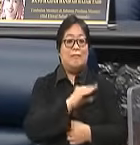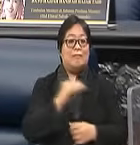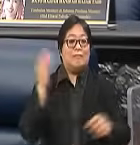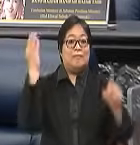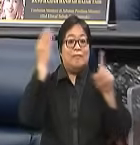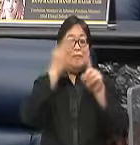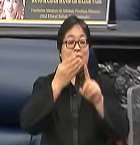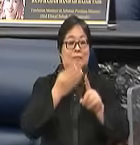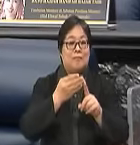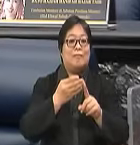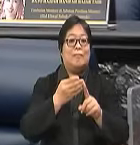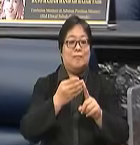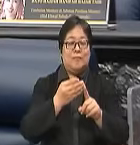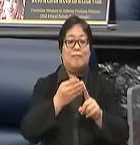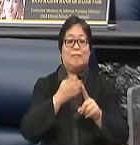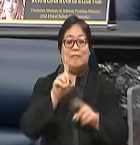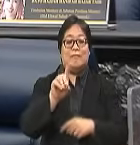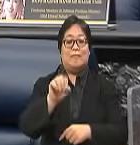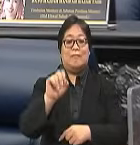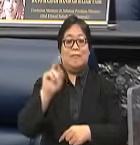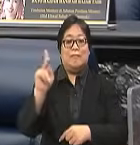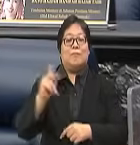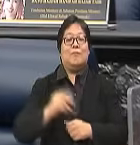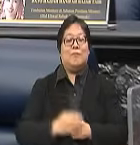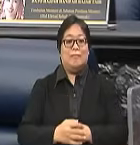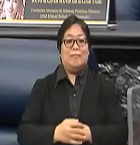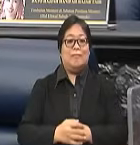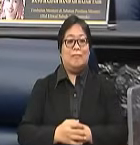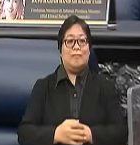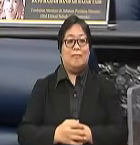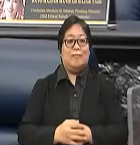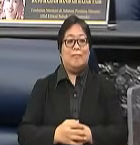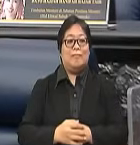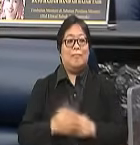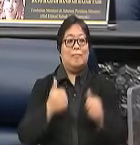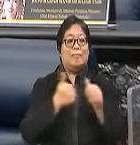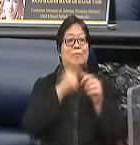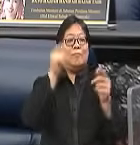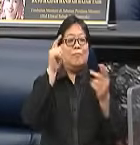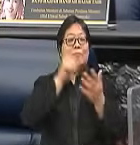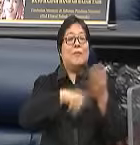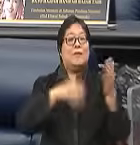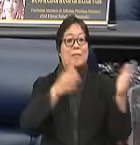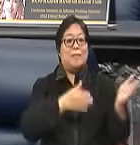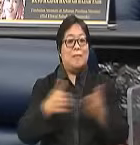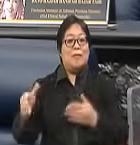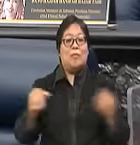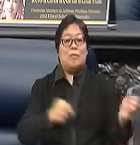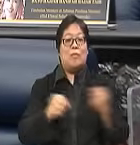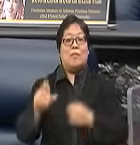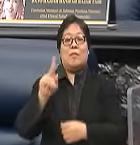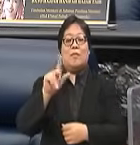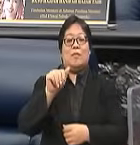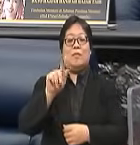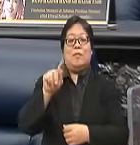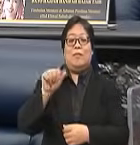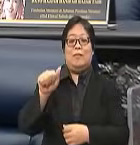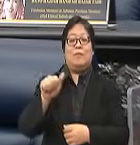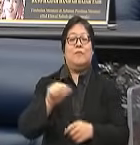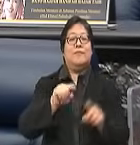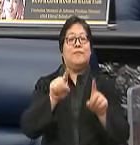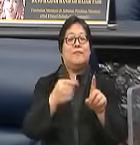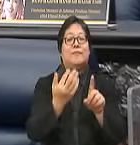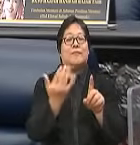sasaran Never Dies G seperti yang ditetapkan oleh Translate jika sel ialah sepanjang